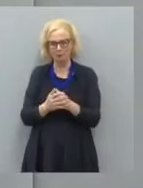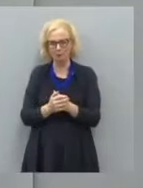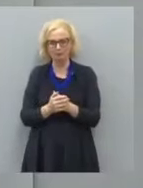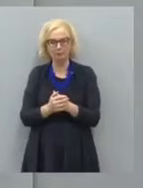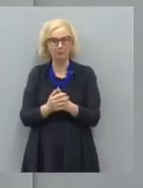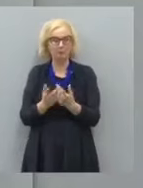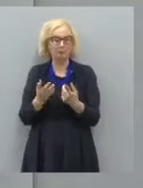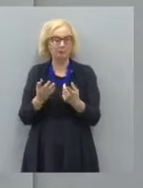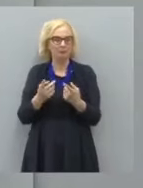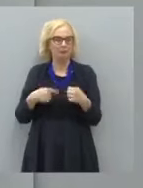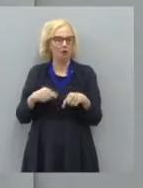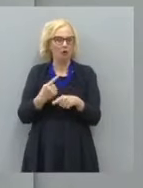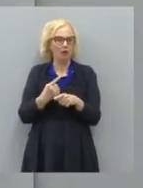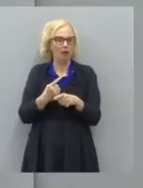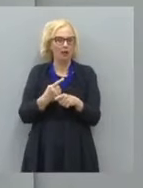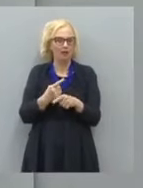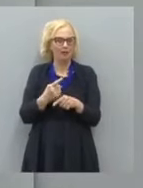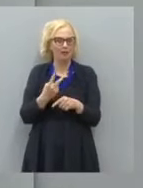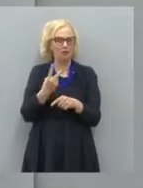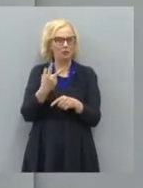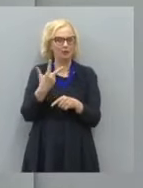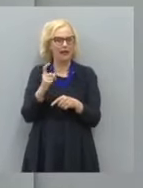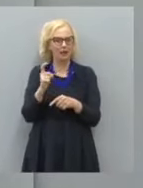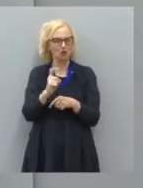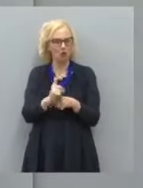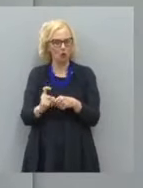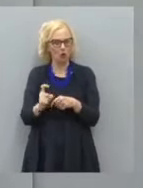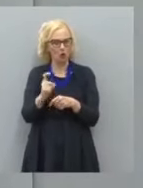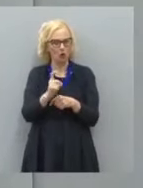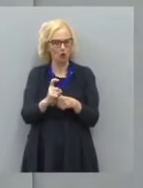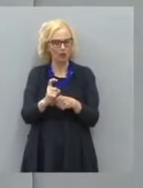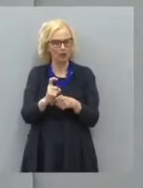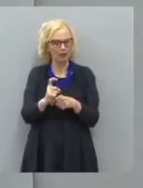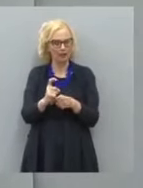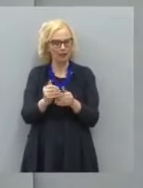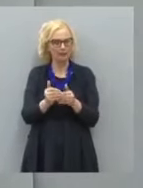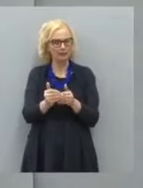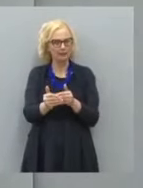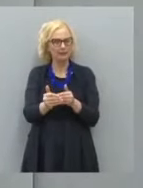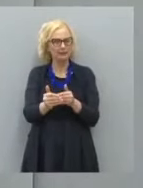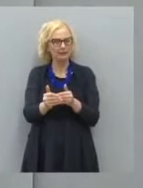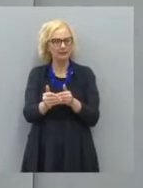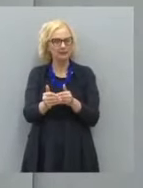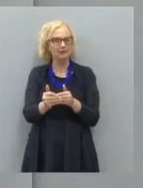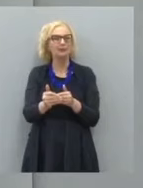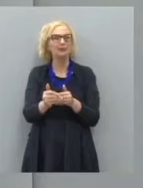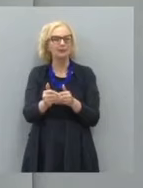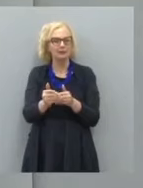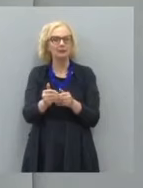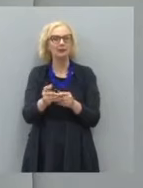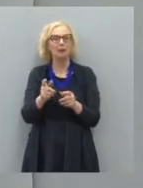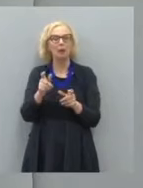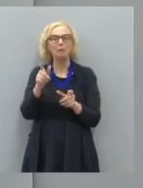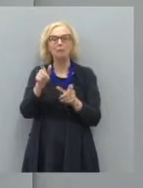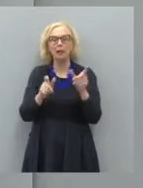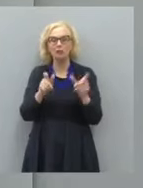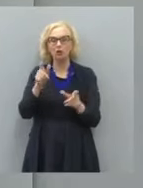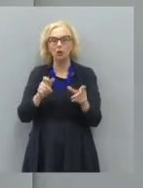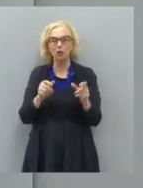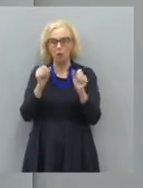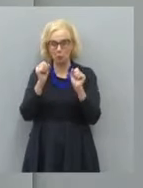entro due tre giorni abbiamo passeranno i 30 giorni in cui le persone potevano